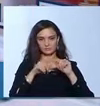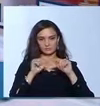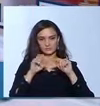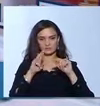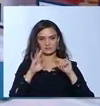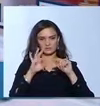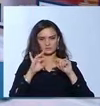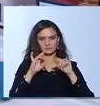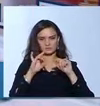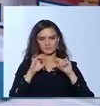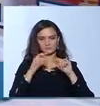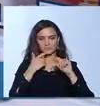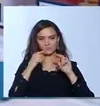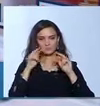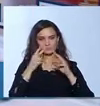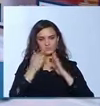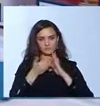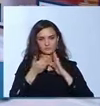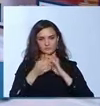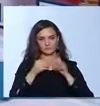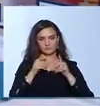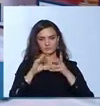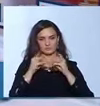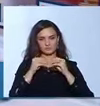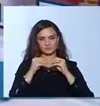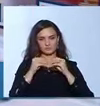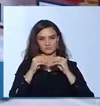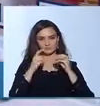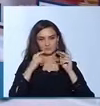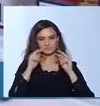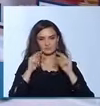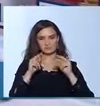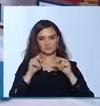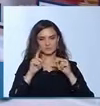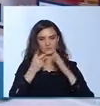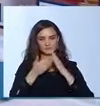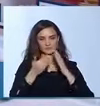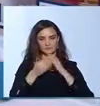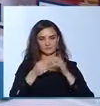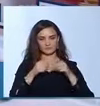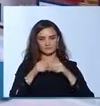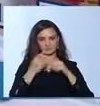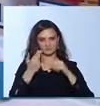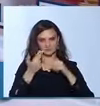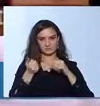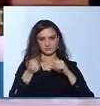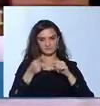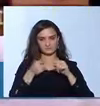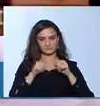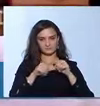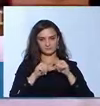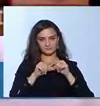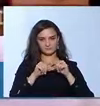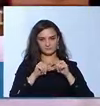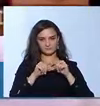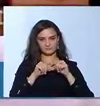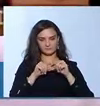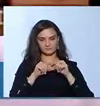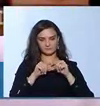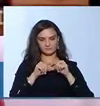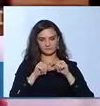ანდროგენეტიკური ოღონდ მაყურებელს ვაჩვენოთ, ხო? აი, სად ვაჩვენოთ მაყურებელს ეს? კი ბატონო. სად იქით?